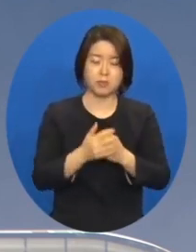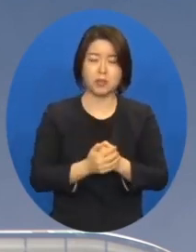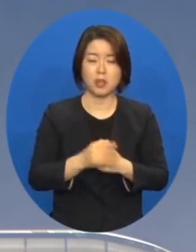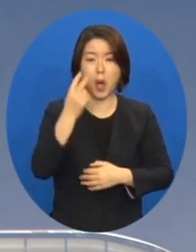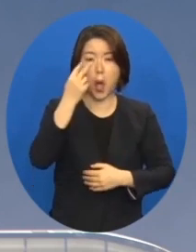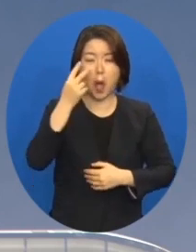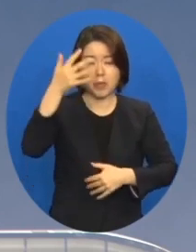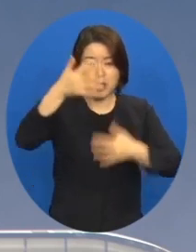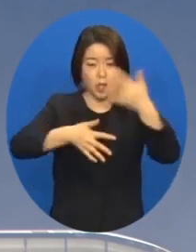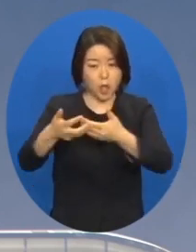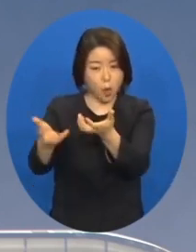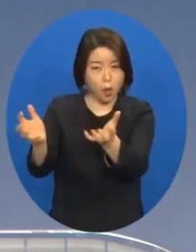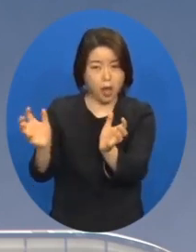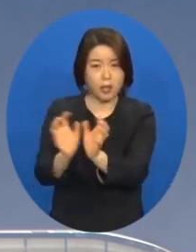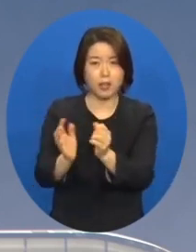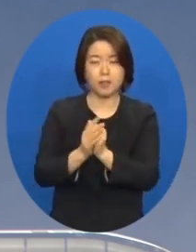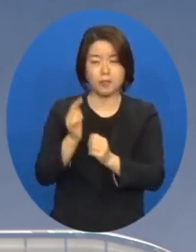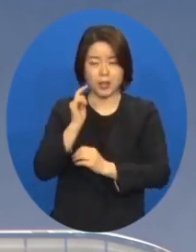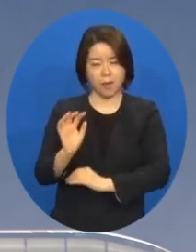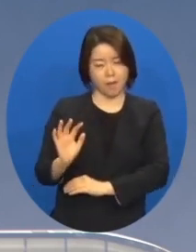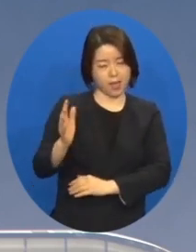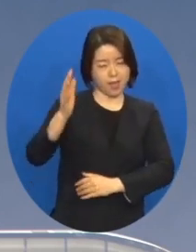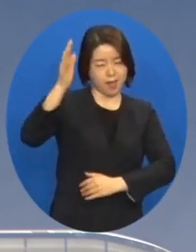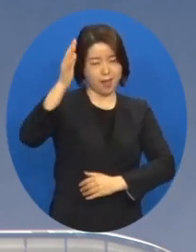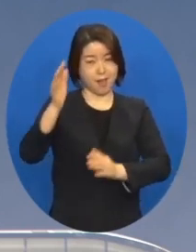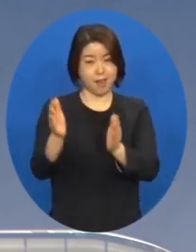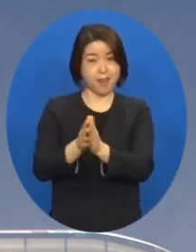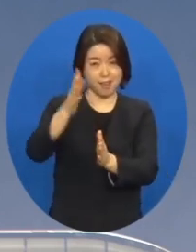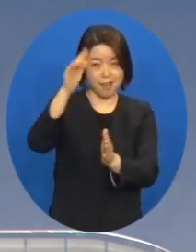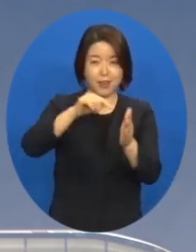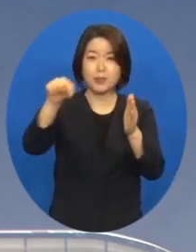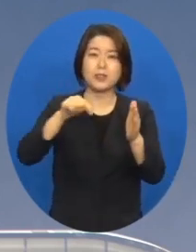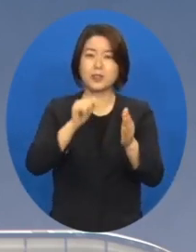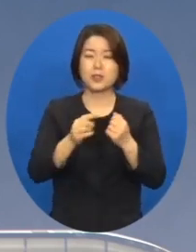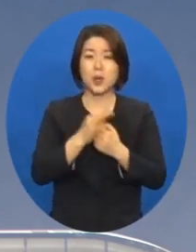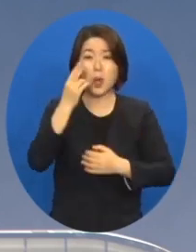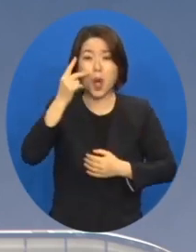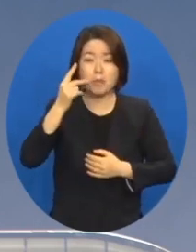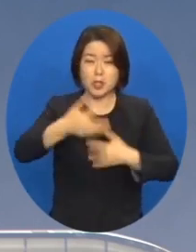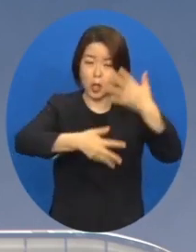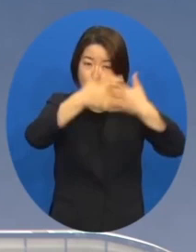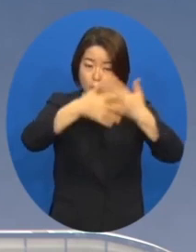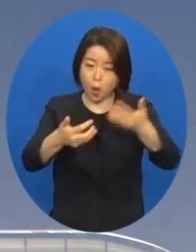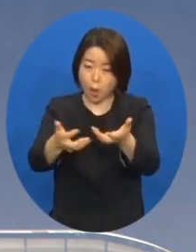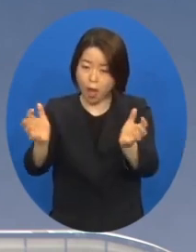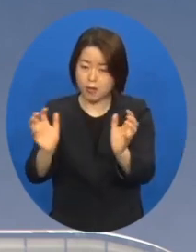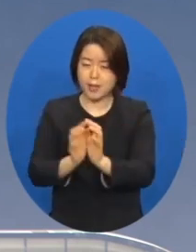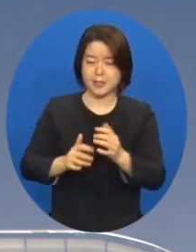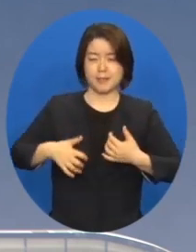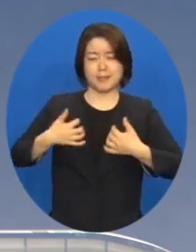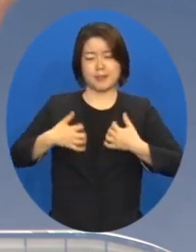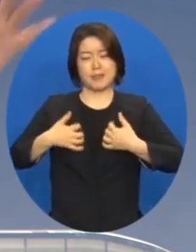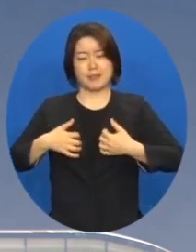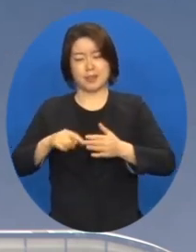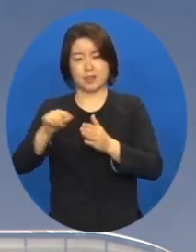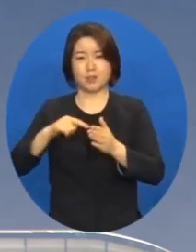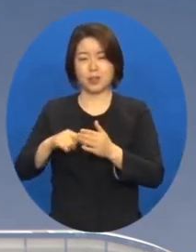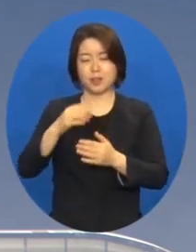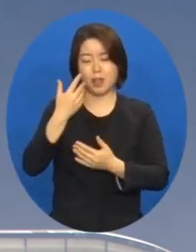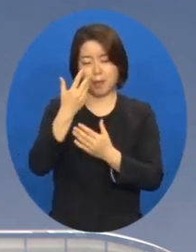영화계의 그 화려함 속에, 그 미국 영화계의 그 쾌락의 세계 속에서 그는 푹